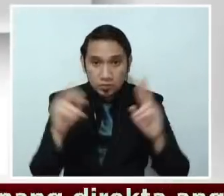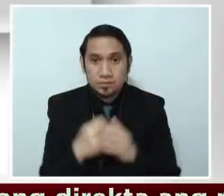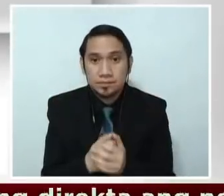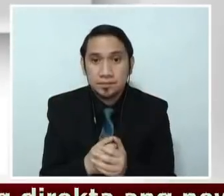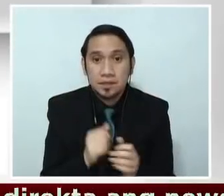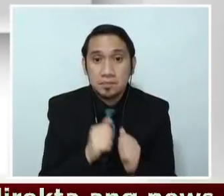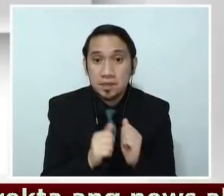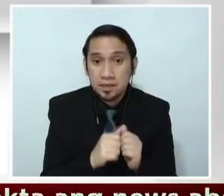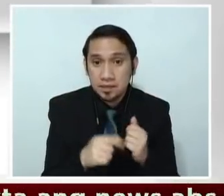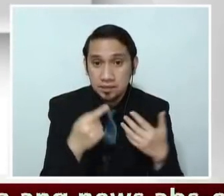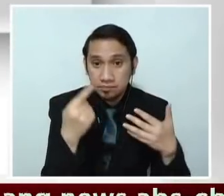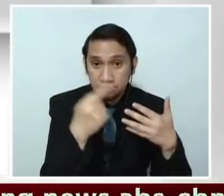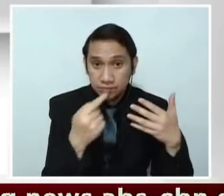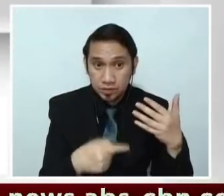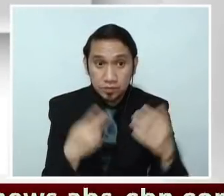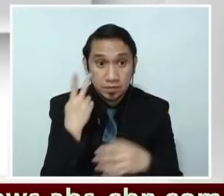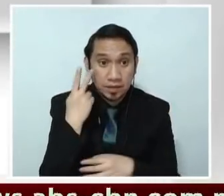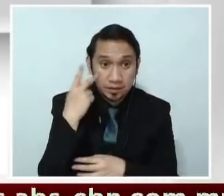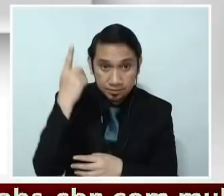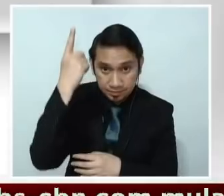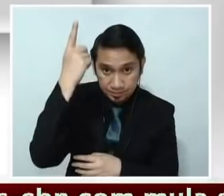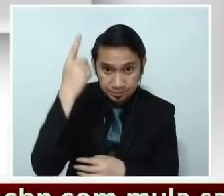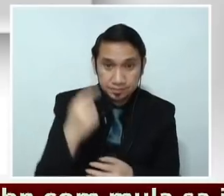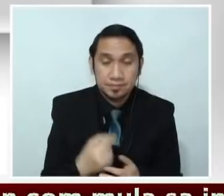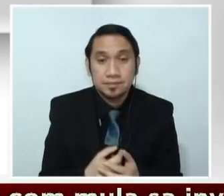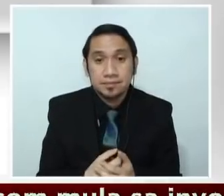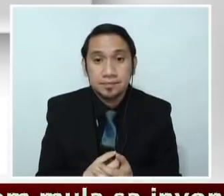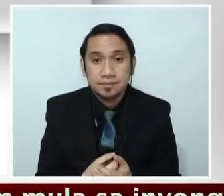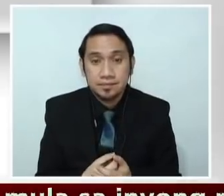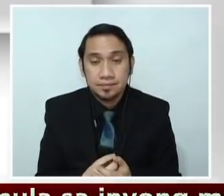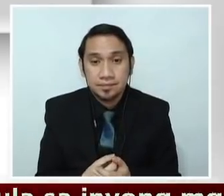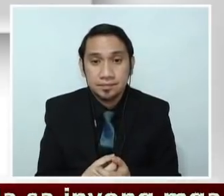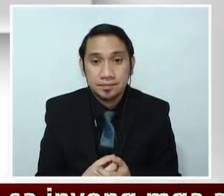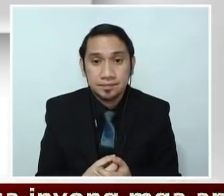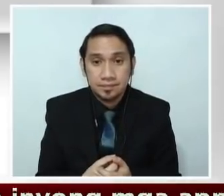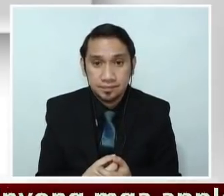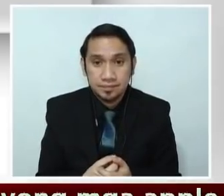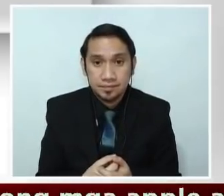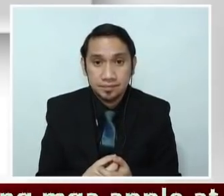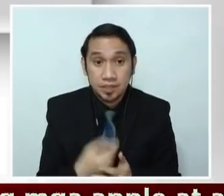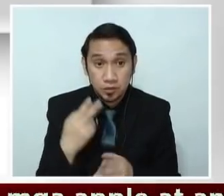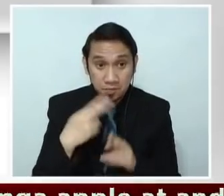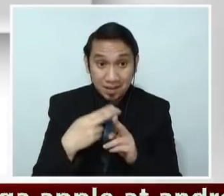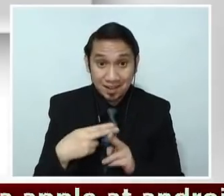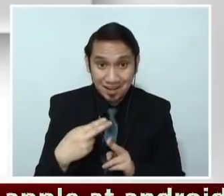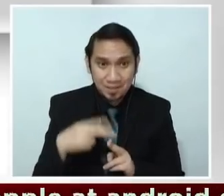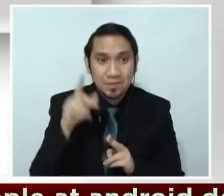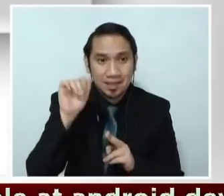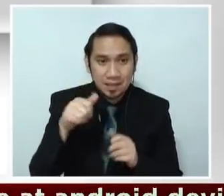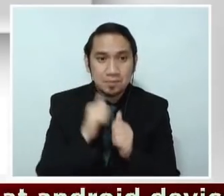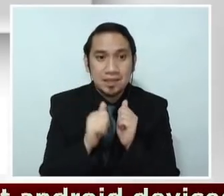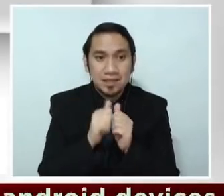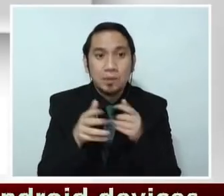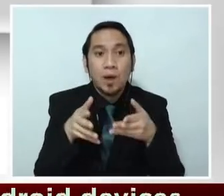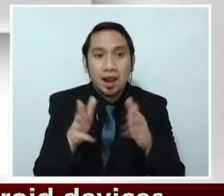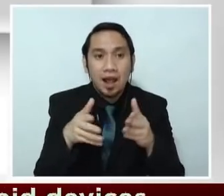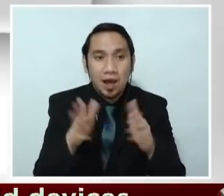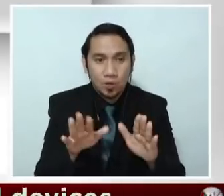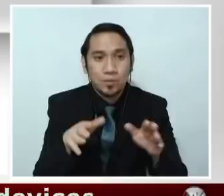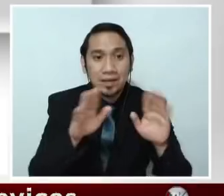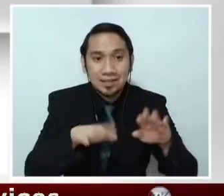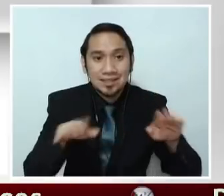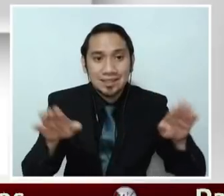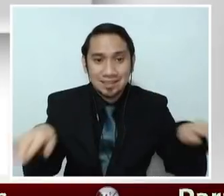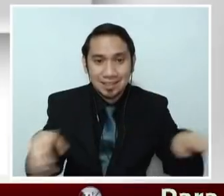Pasok ang pinaglabanan shrine, San Juan Mini Park, Agora Plaza, gayon din ang mga mall at shopping centers na may